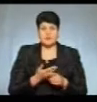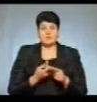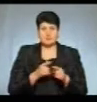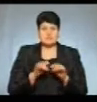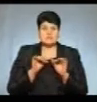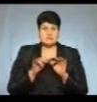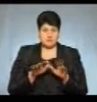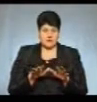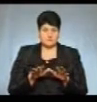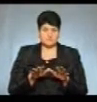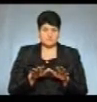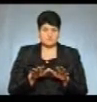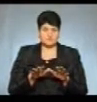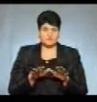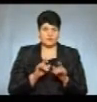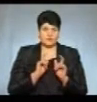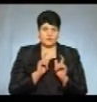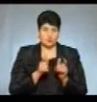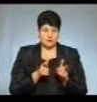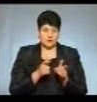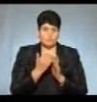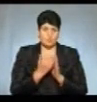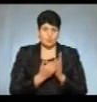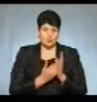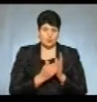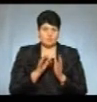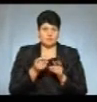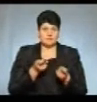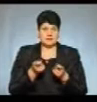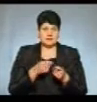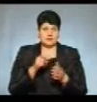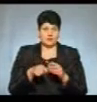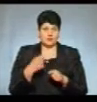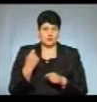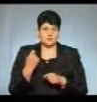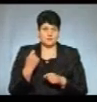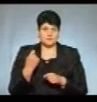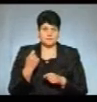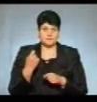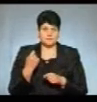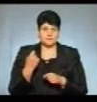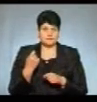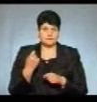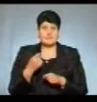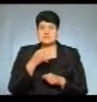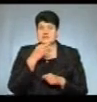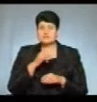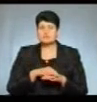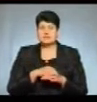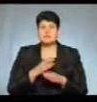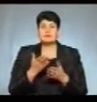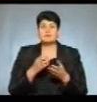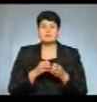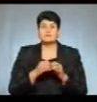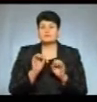справі вручав протокол про адміністративне правопорушення. Скажіть, будь ласка, які загрози виникають,